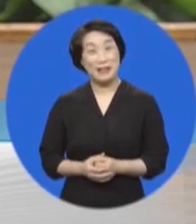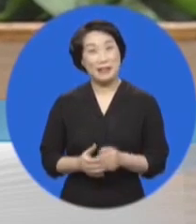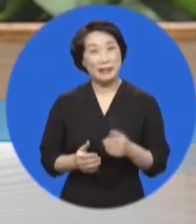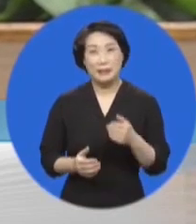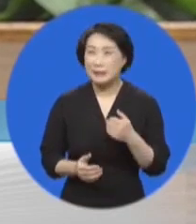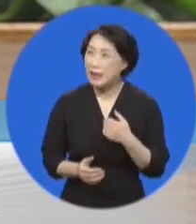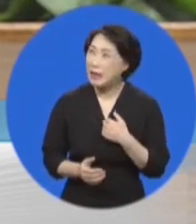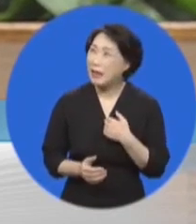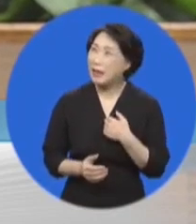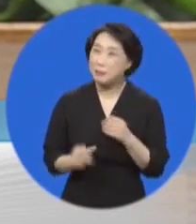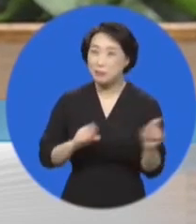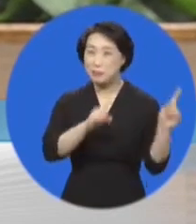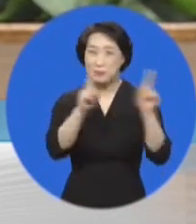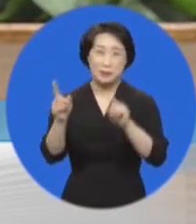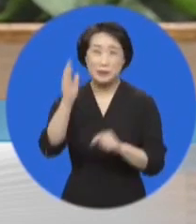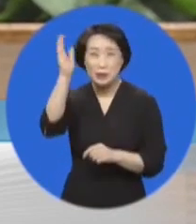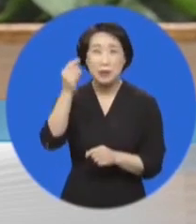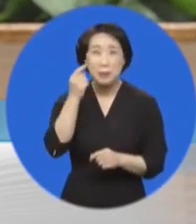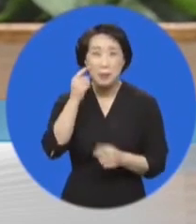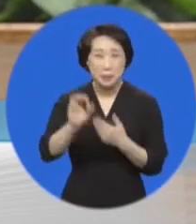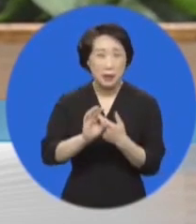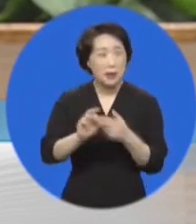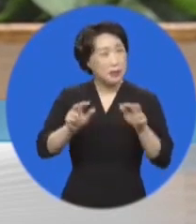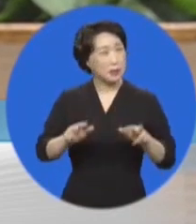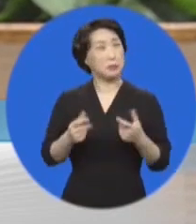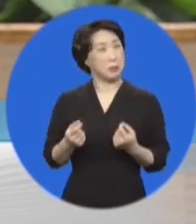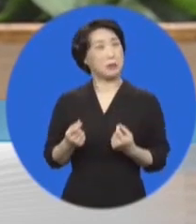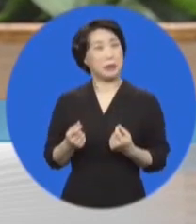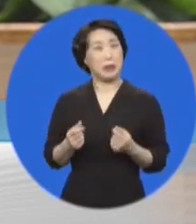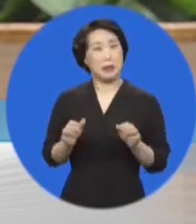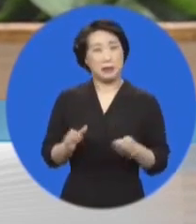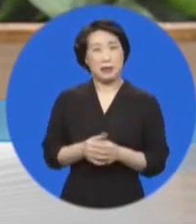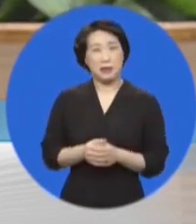제가 집회를 해보면요, 지금도 그렇습니다.